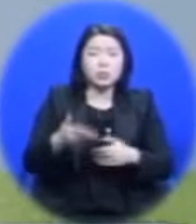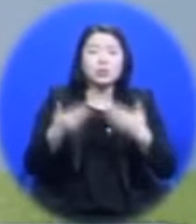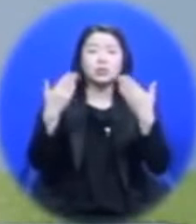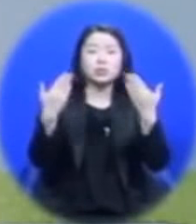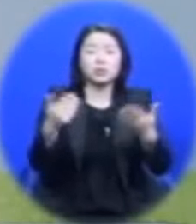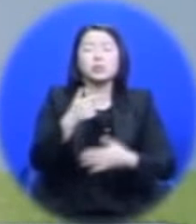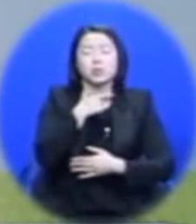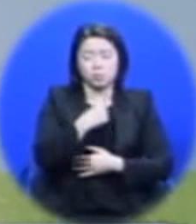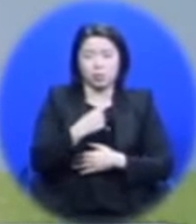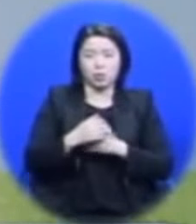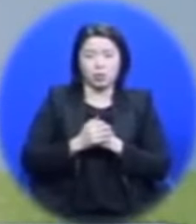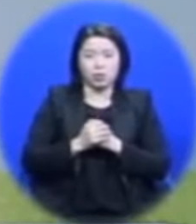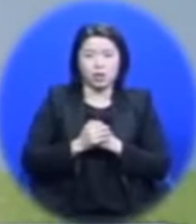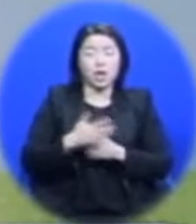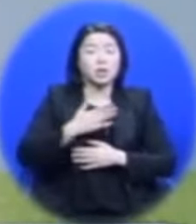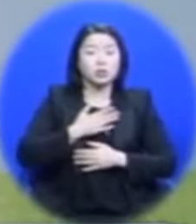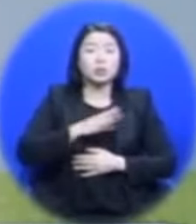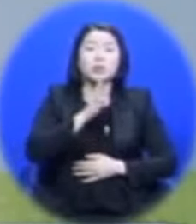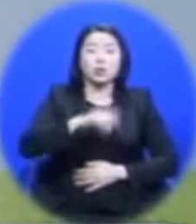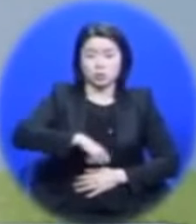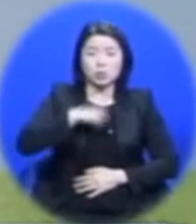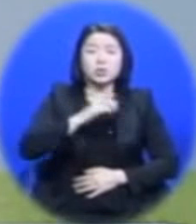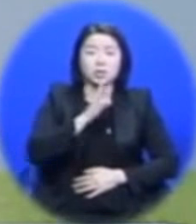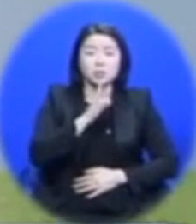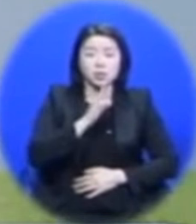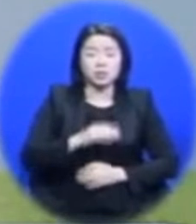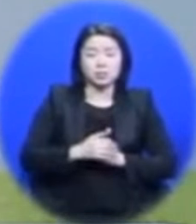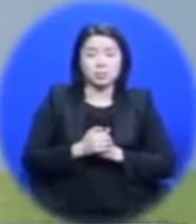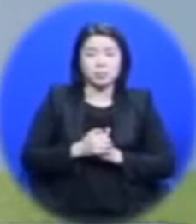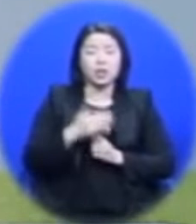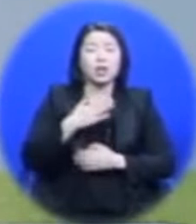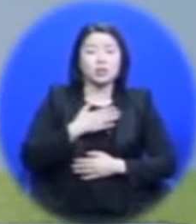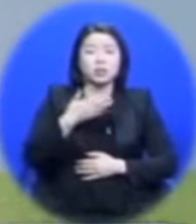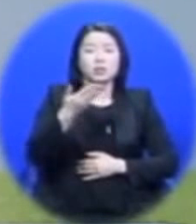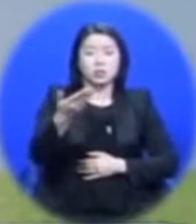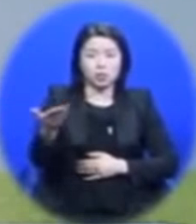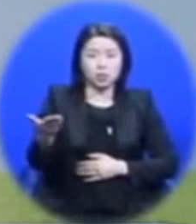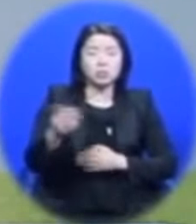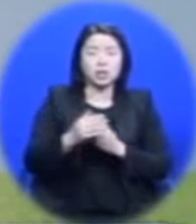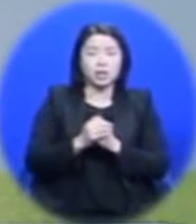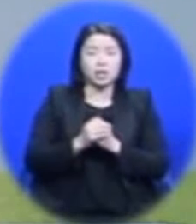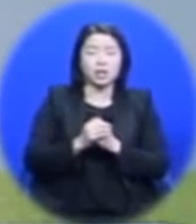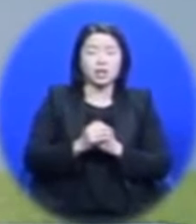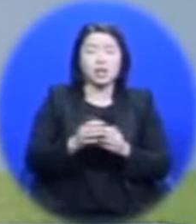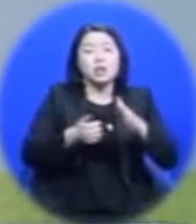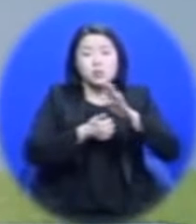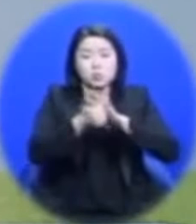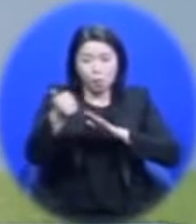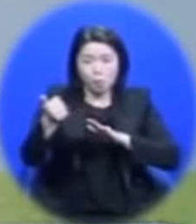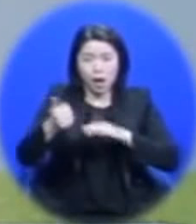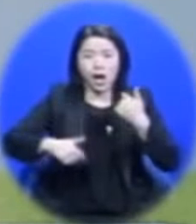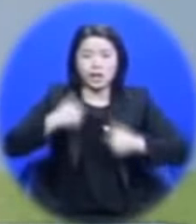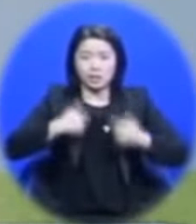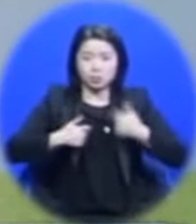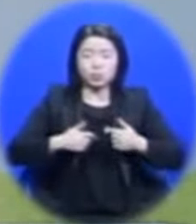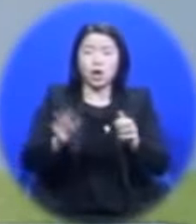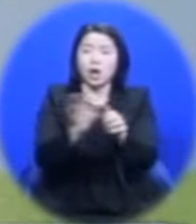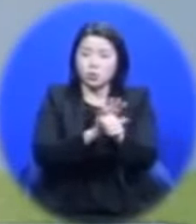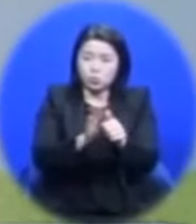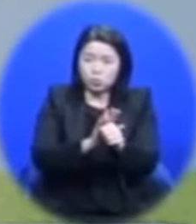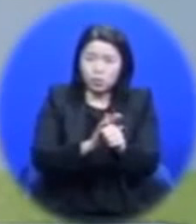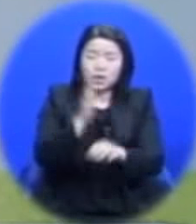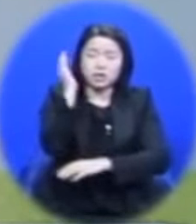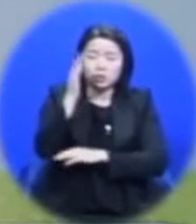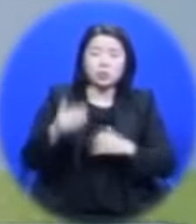싶잖아요. 저는 솔직히 그래요. 저는 여러분들에게 정말 소망과 기쁨과 위로의